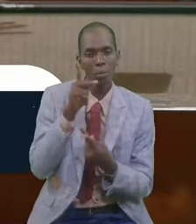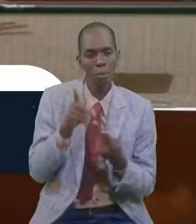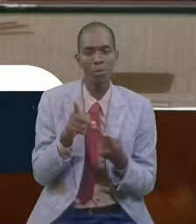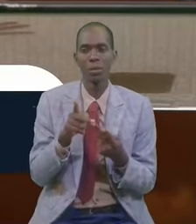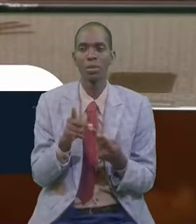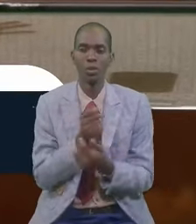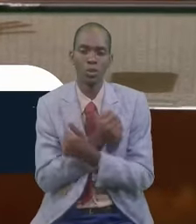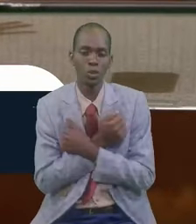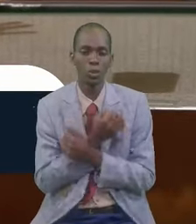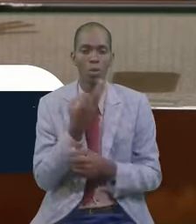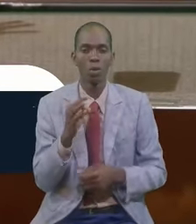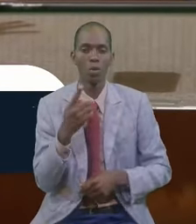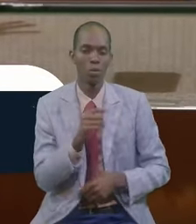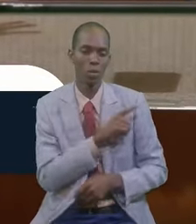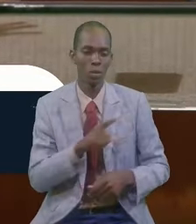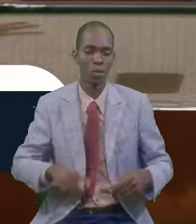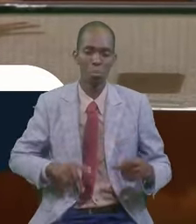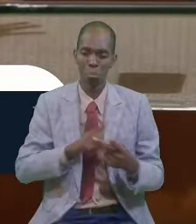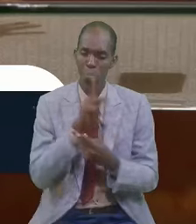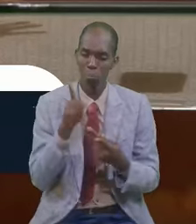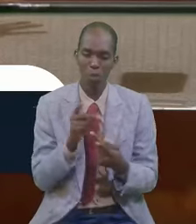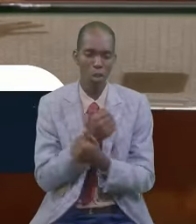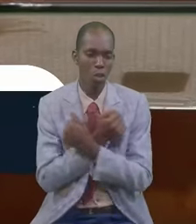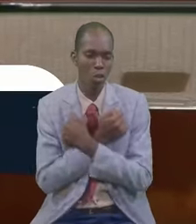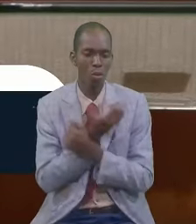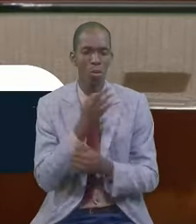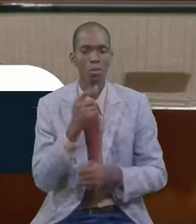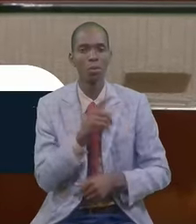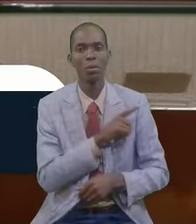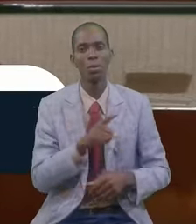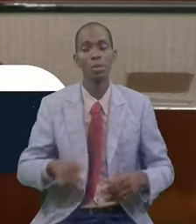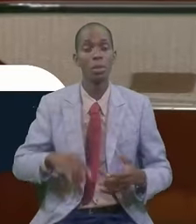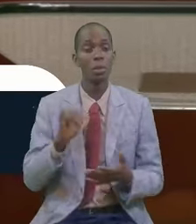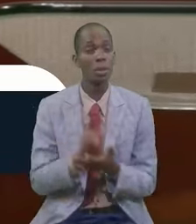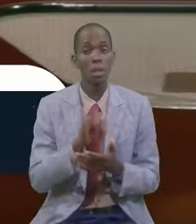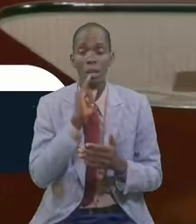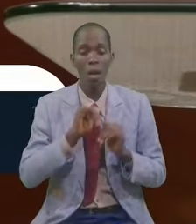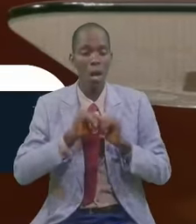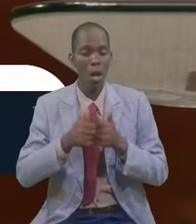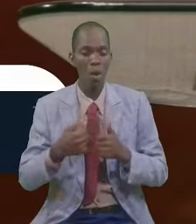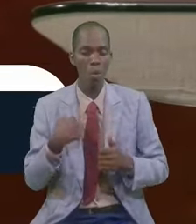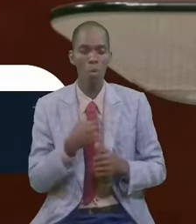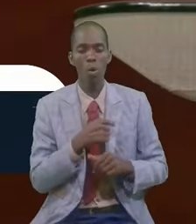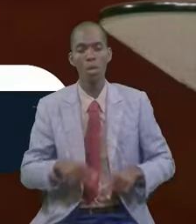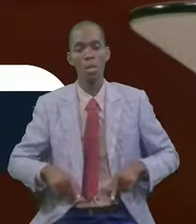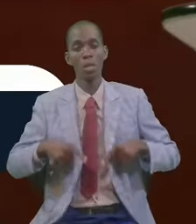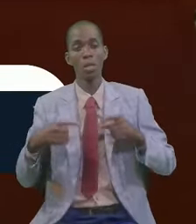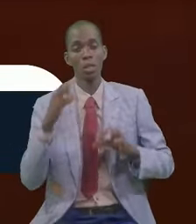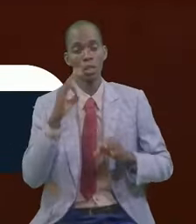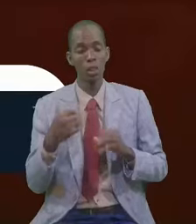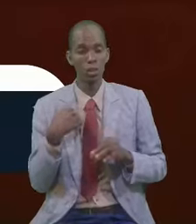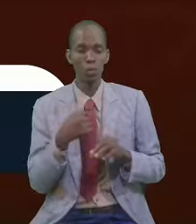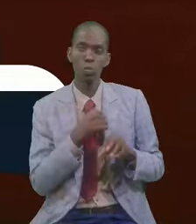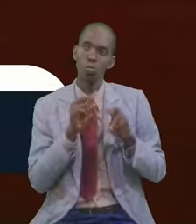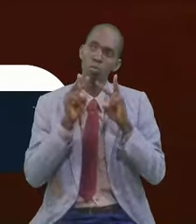ici, vivre par l'amour parfait du Seigneur. Nous vivons par son amour. Si